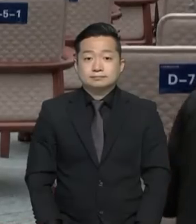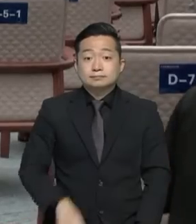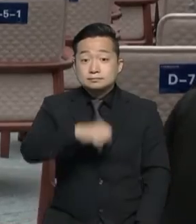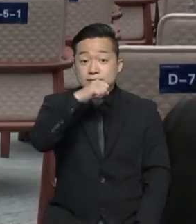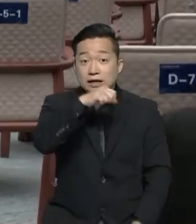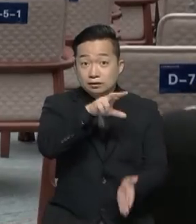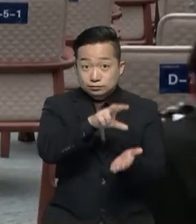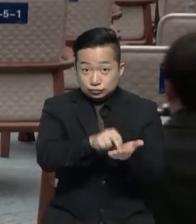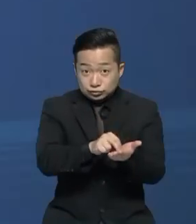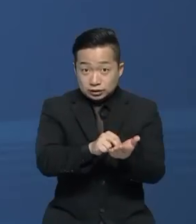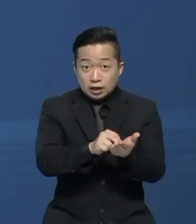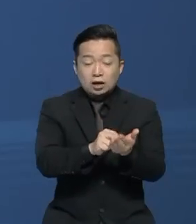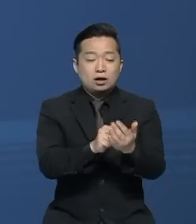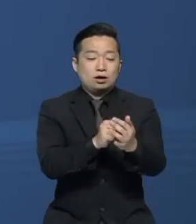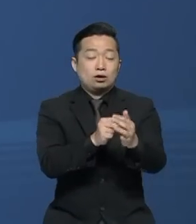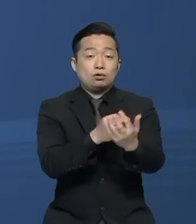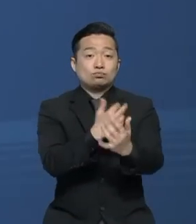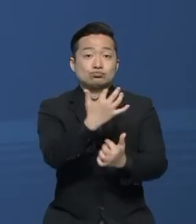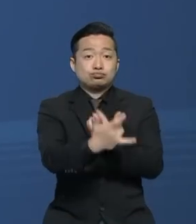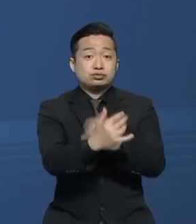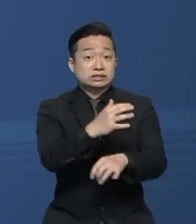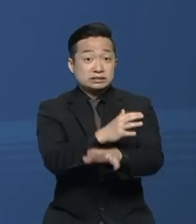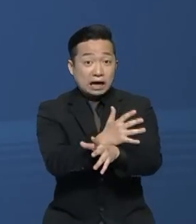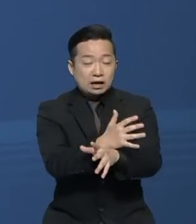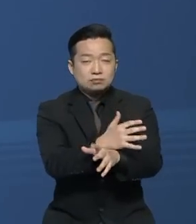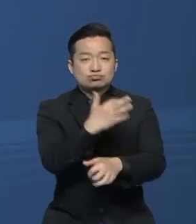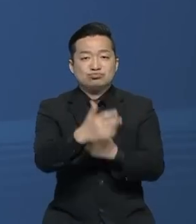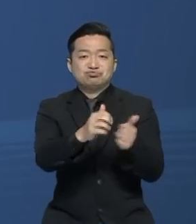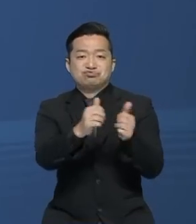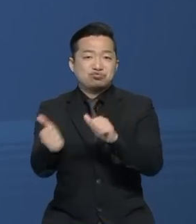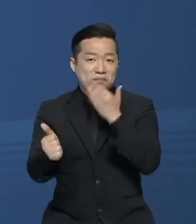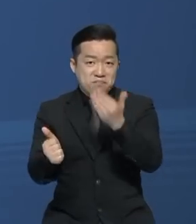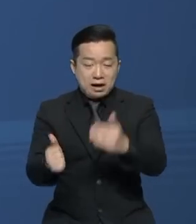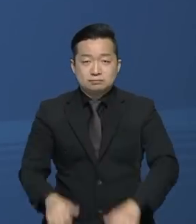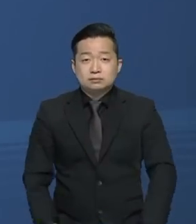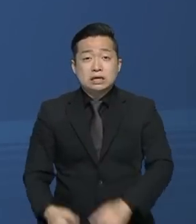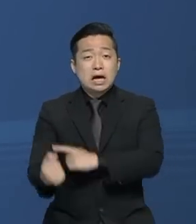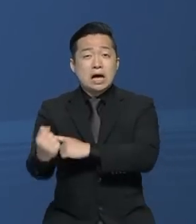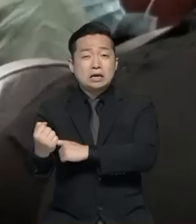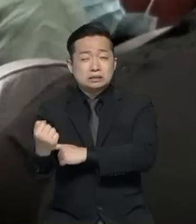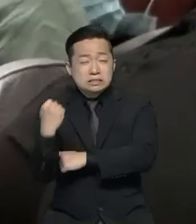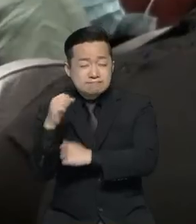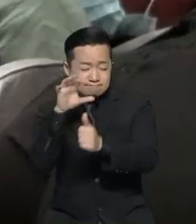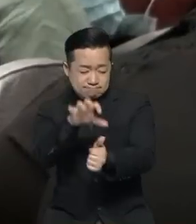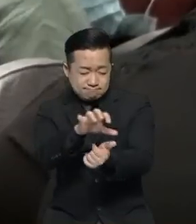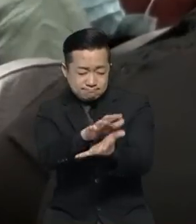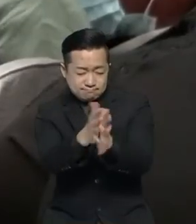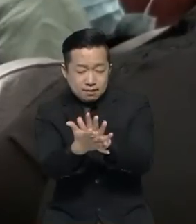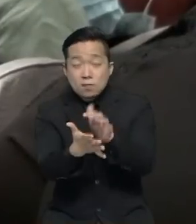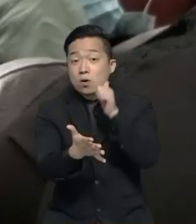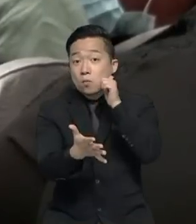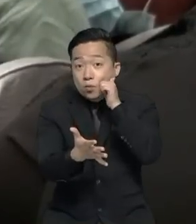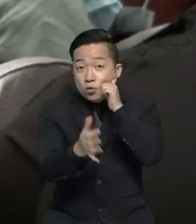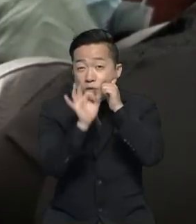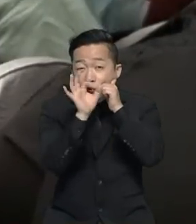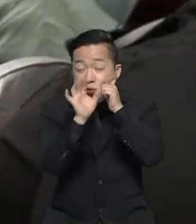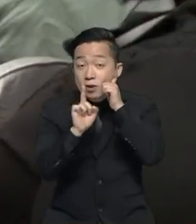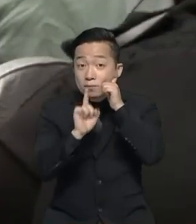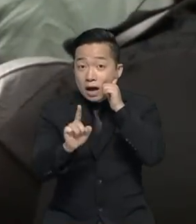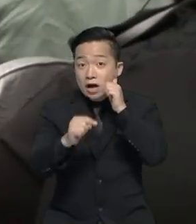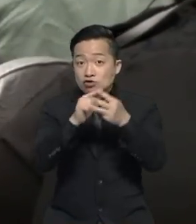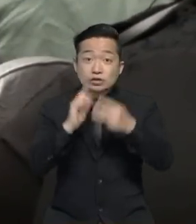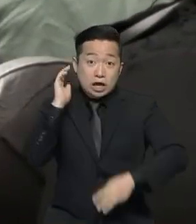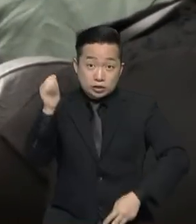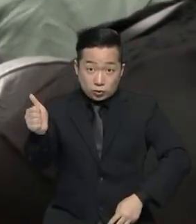타이완 문제로 불장난을 하면 불에 타 죽을 것이다. 힘에 의한 현상 변경은 안 된다는 윤석열 대통령의 타이완 관련